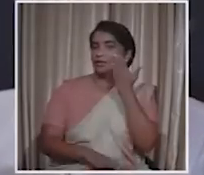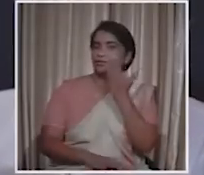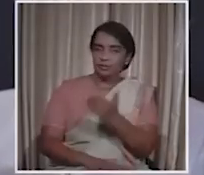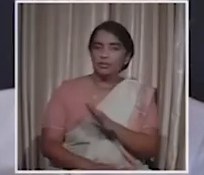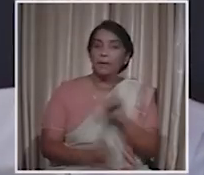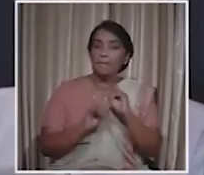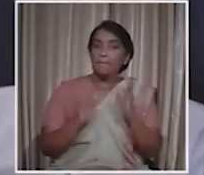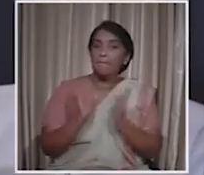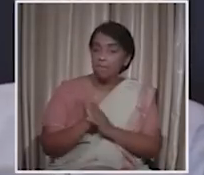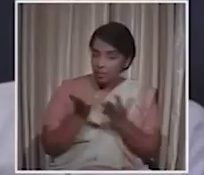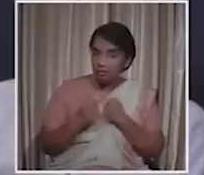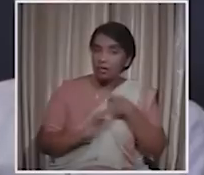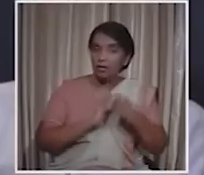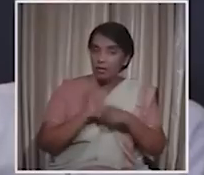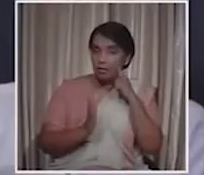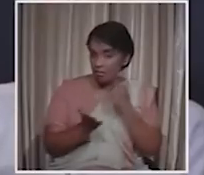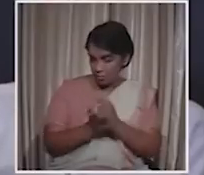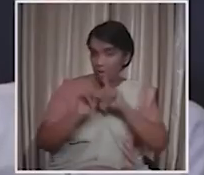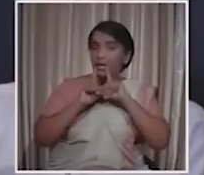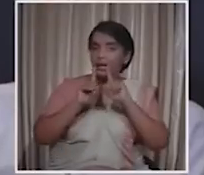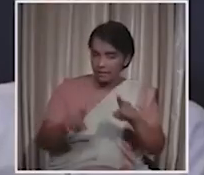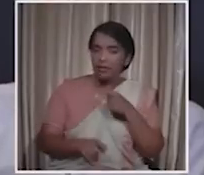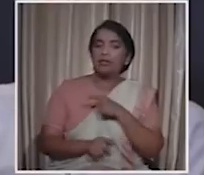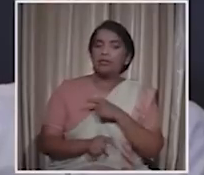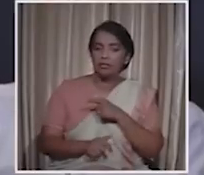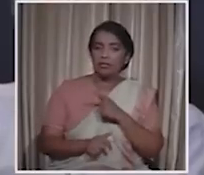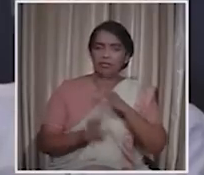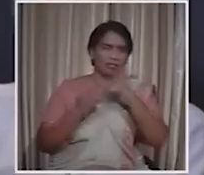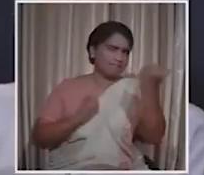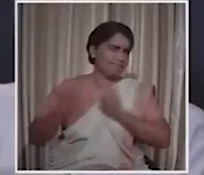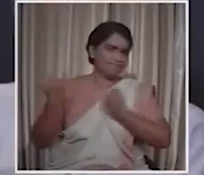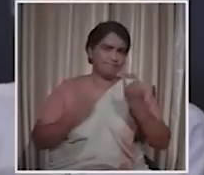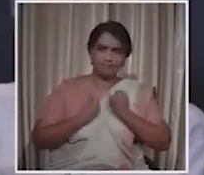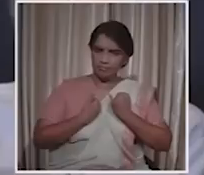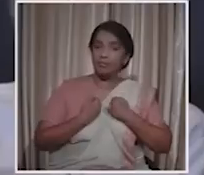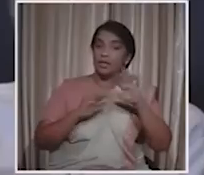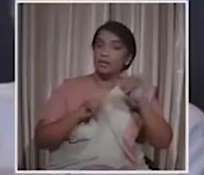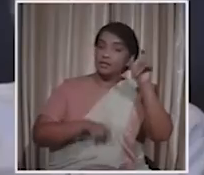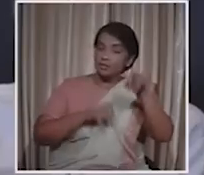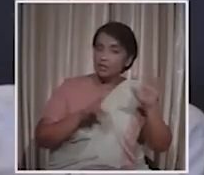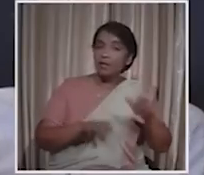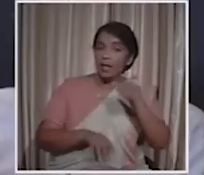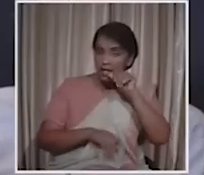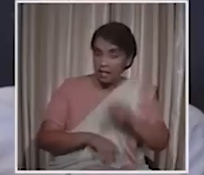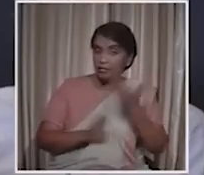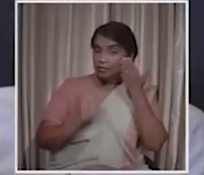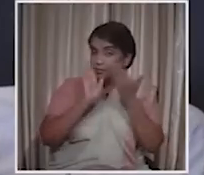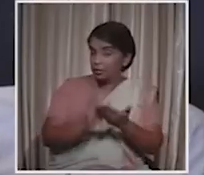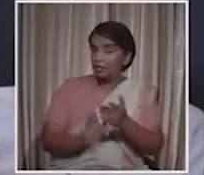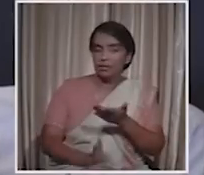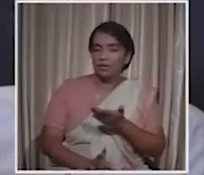එයා අගමැතිකම ගත්තේ රටේ අමාරුකම් අපිට කියන්නද කියලා මාව විවේචනය කරනවා. තවත් සමහරු ඇත්ත තත්ත්වය පෙන්වා